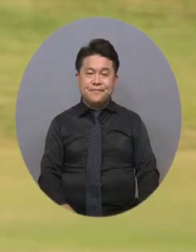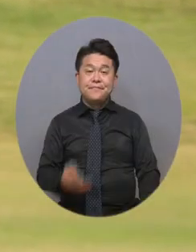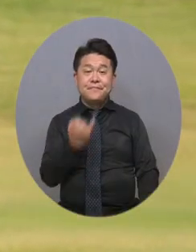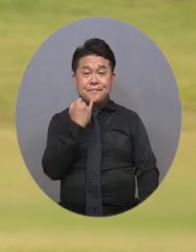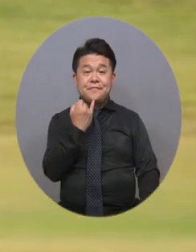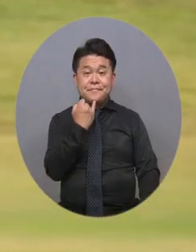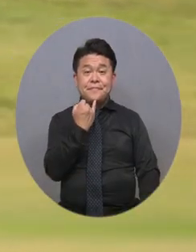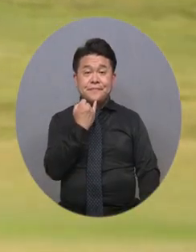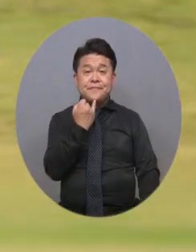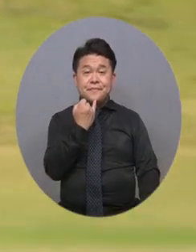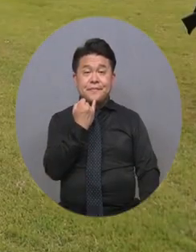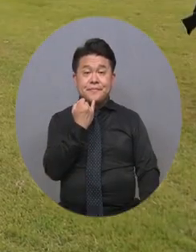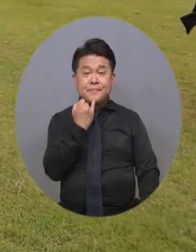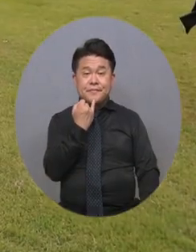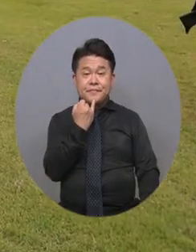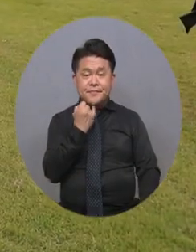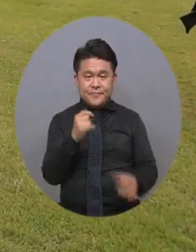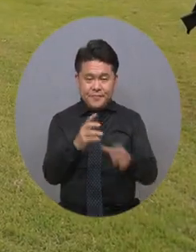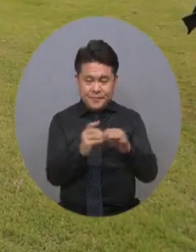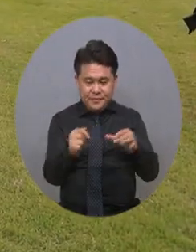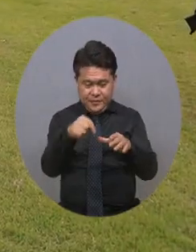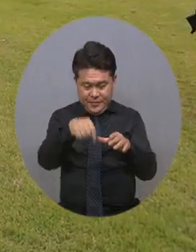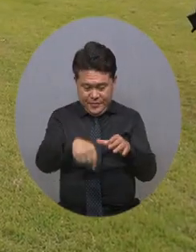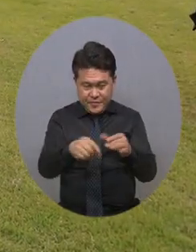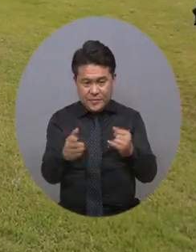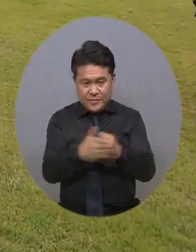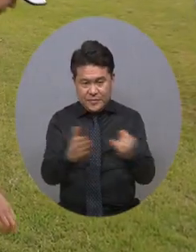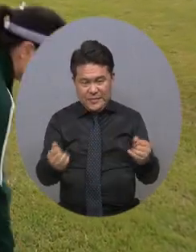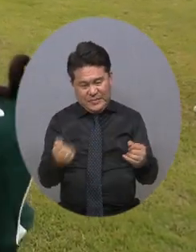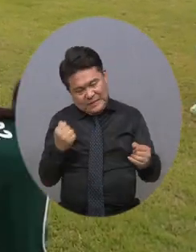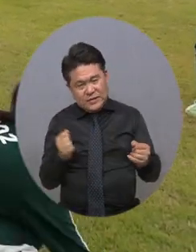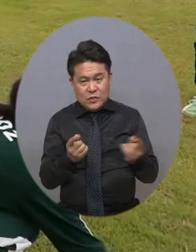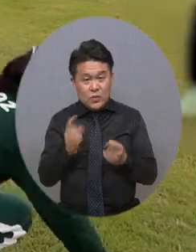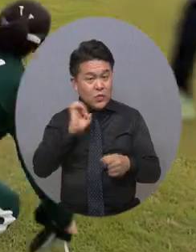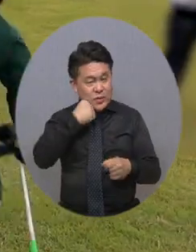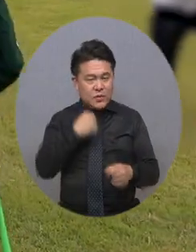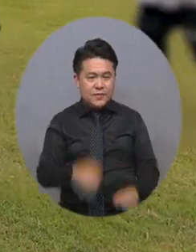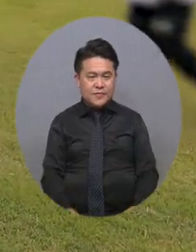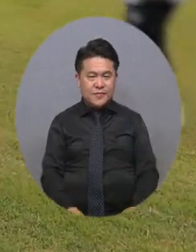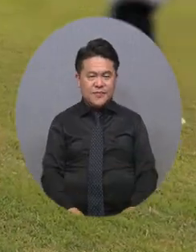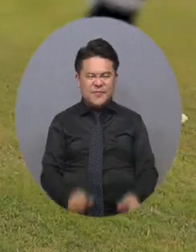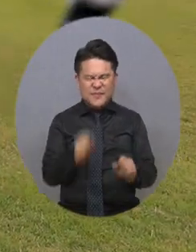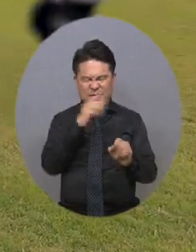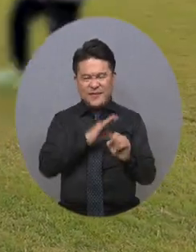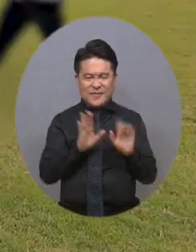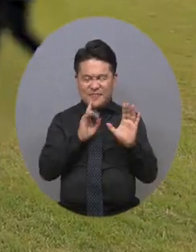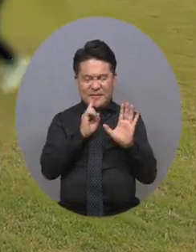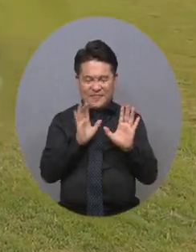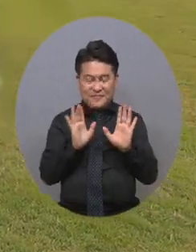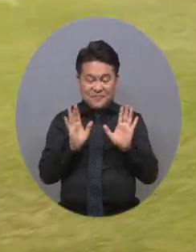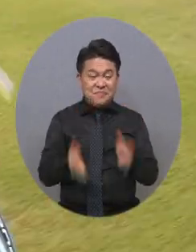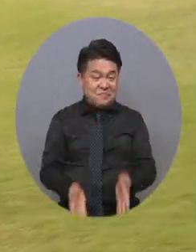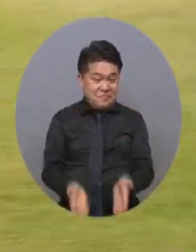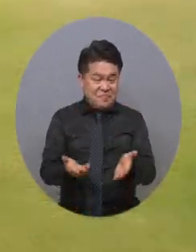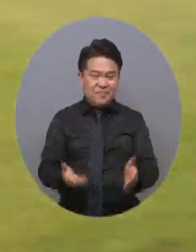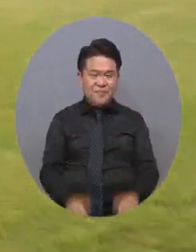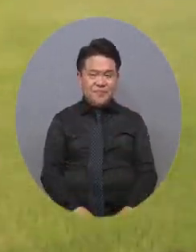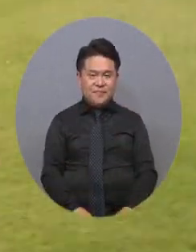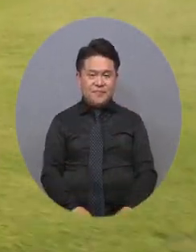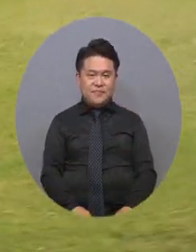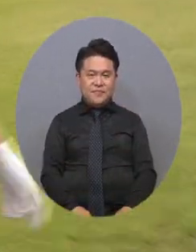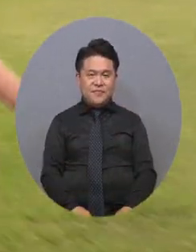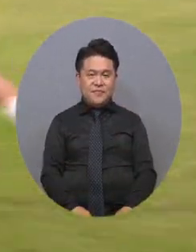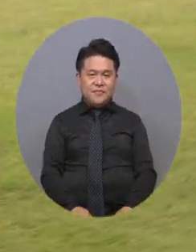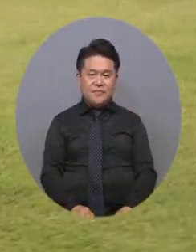괜찮아. 나빼도 약간 박혀 있었다, 그치? 네, 공이 박혀 있었어요. 나도 그래서 얘기할까 하다가 어드레스 들어와 얘기 안 했는데 잘했어. 뻥카. 그래서 칠 때